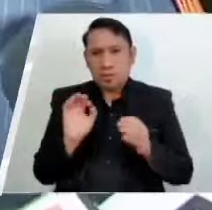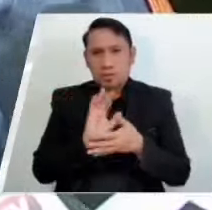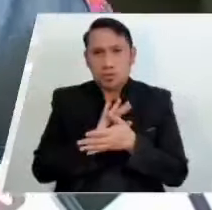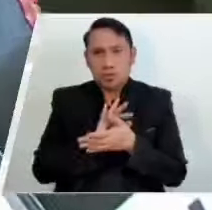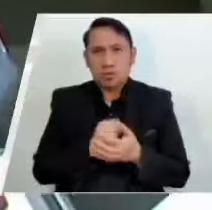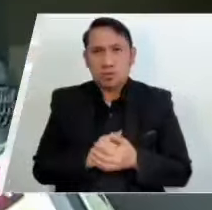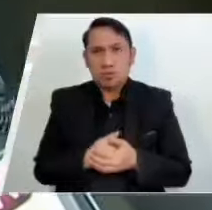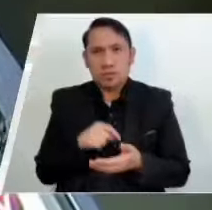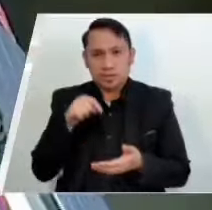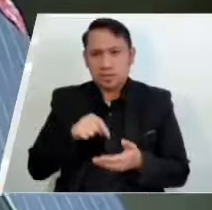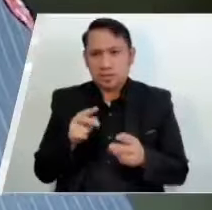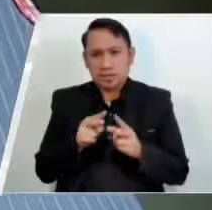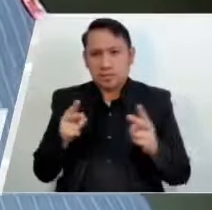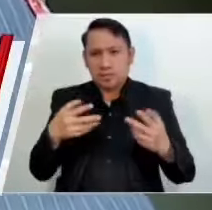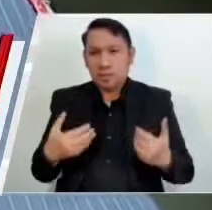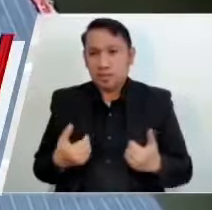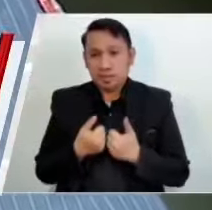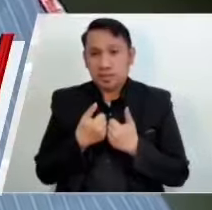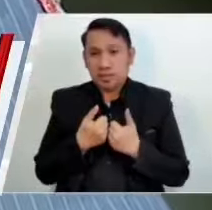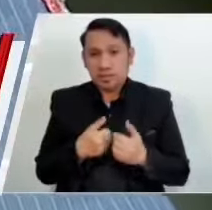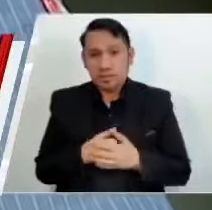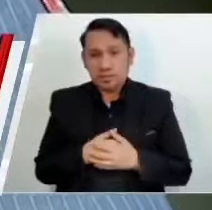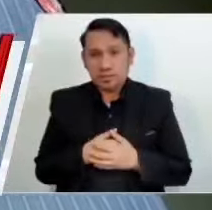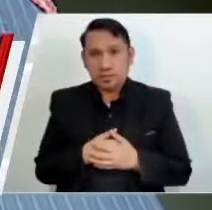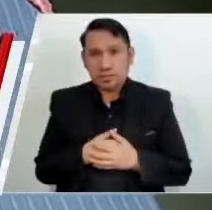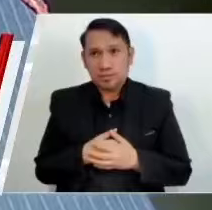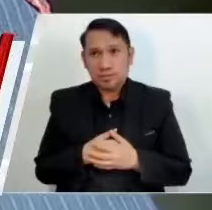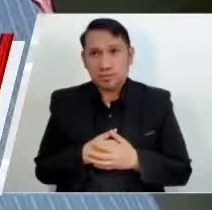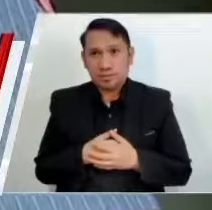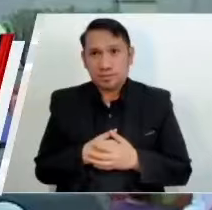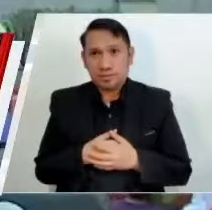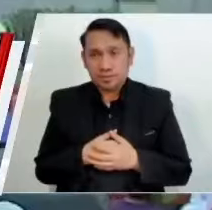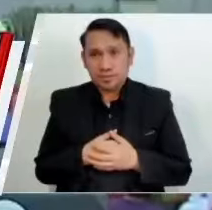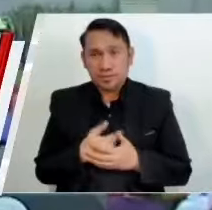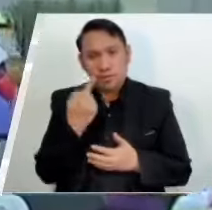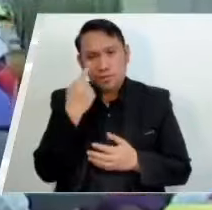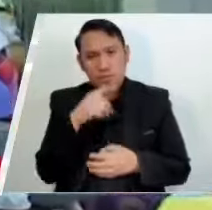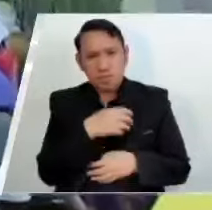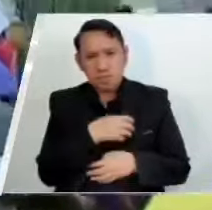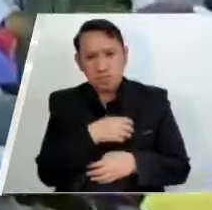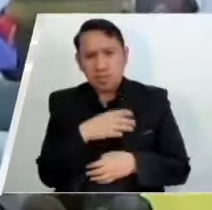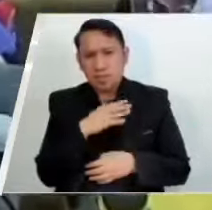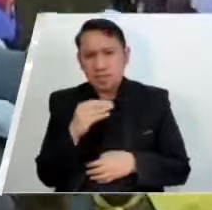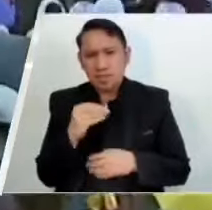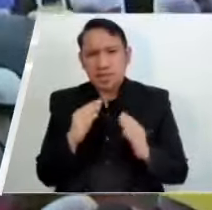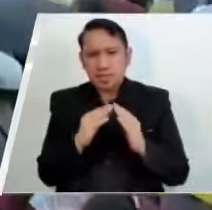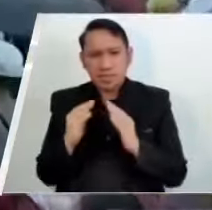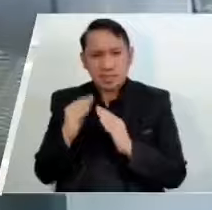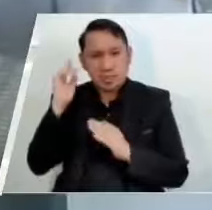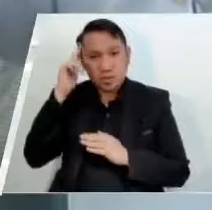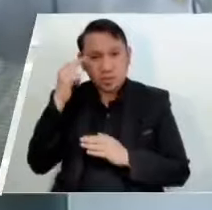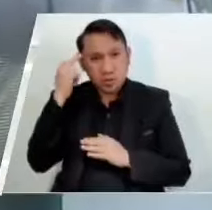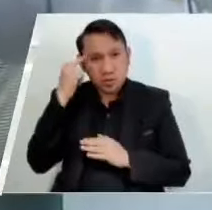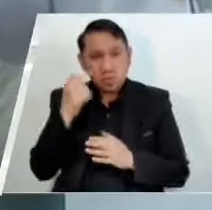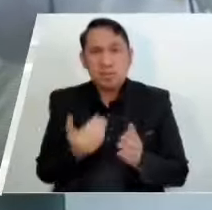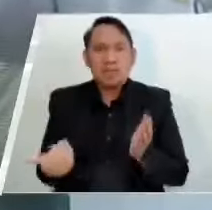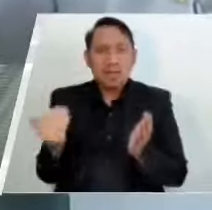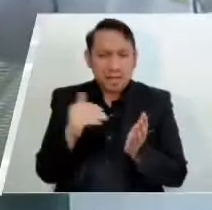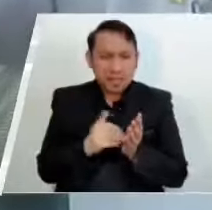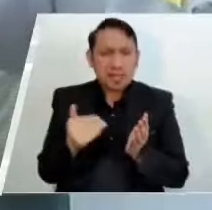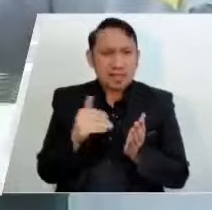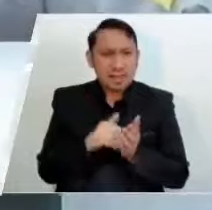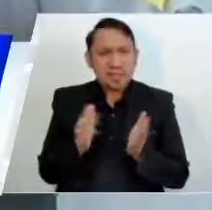no, on the part of the law enforcement and the city government. Paulit-ulit naman tayo na nag-encourage sa mag-face